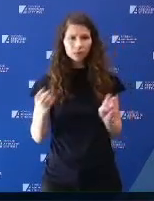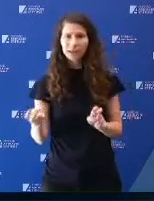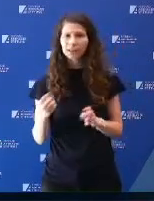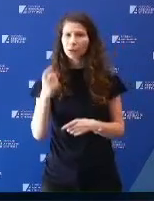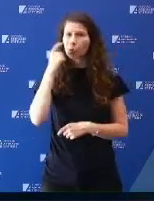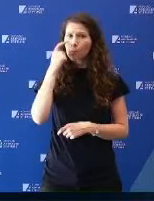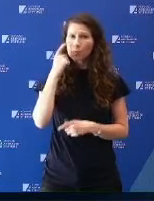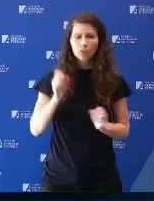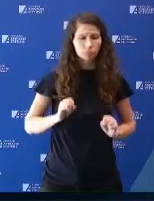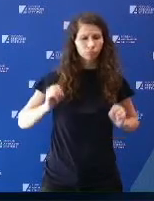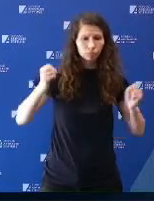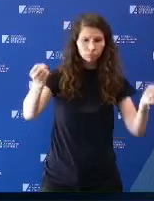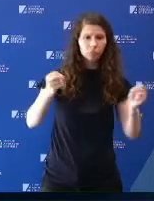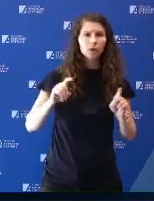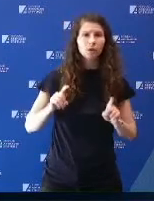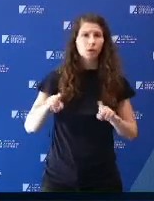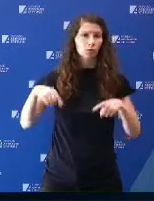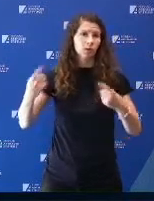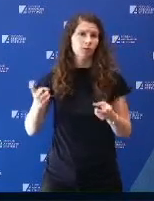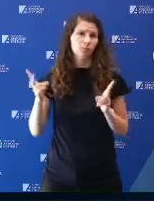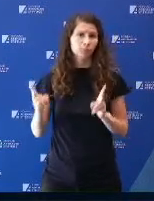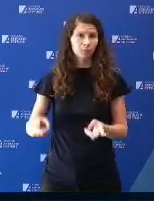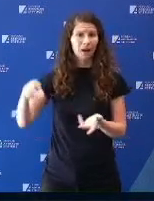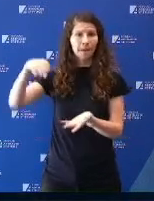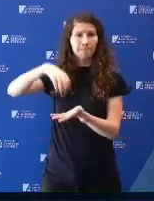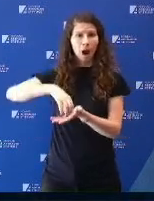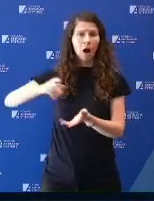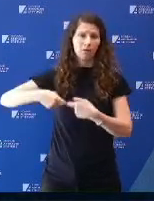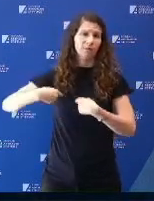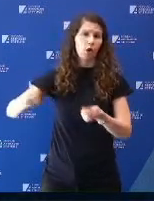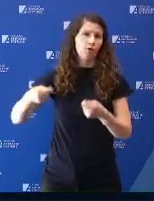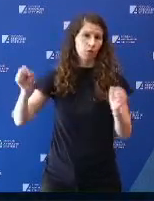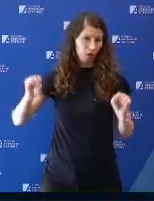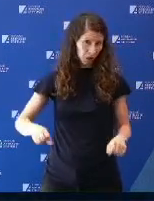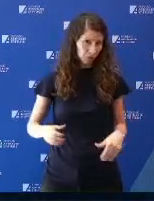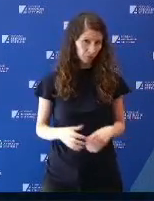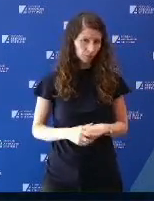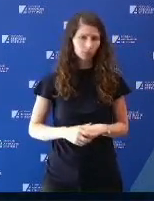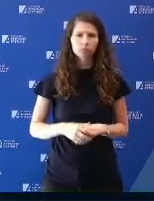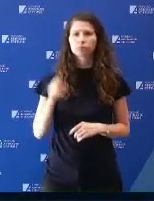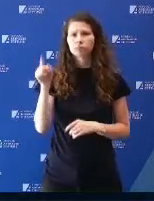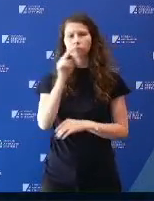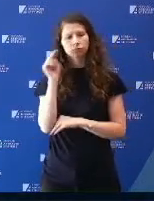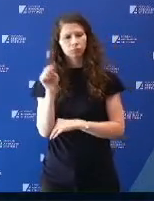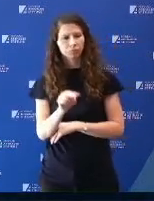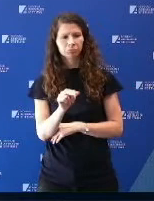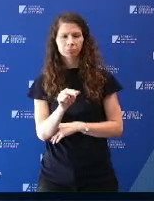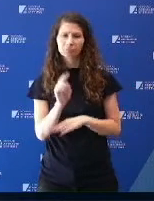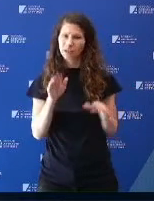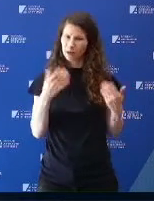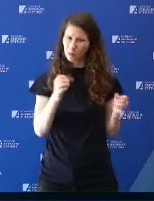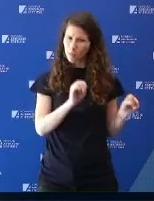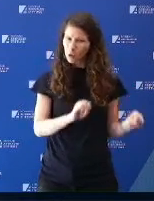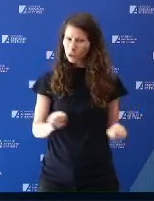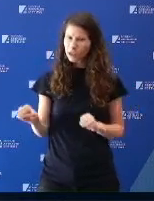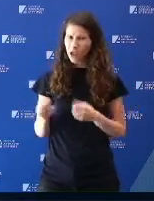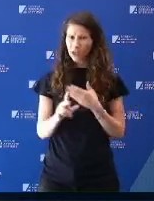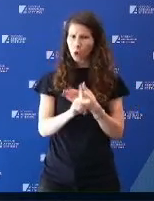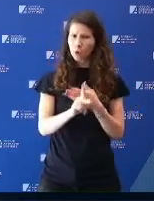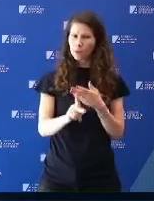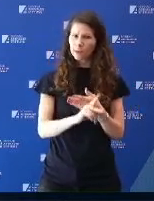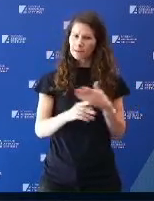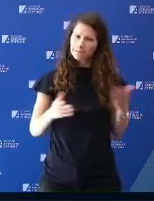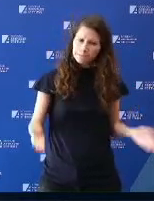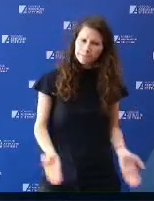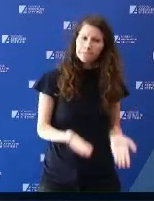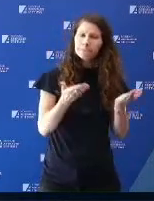auszuprobieren und die dann aber auch in den Markt kommt, um Wirkung zu zeigen? Wo sehen Sie da noch Möglichkeiten, Gründen anzuschieben in